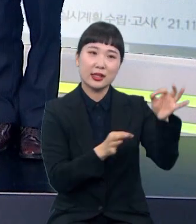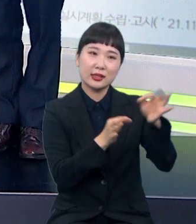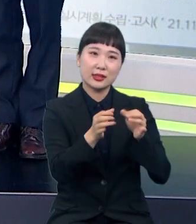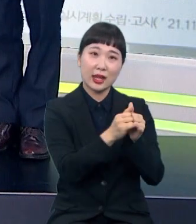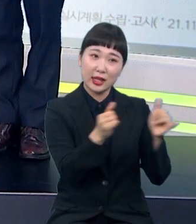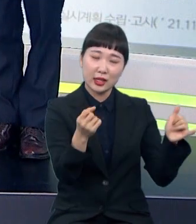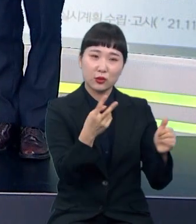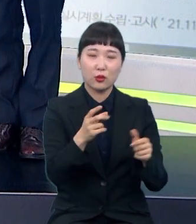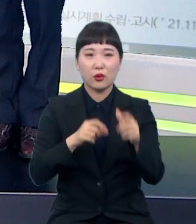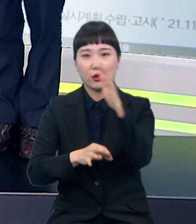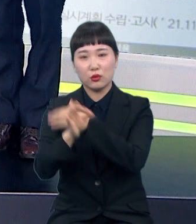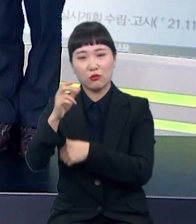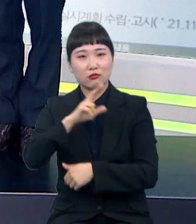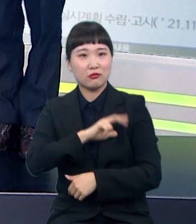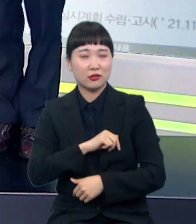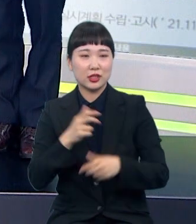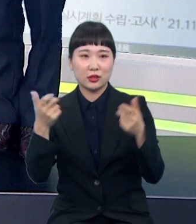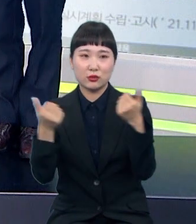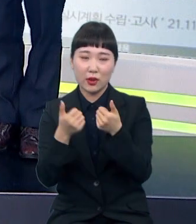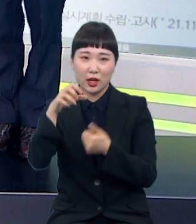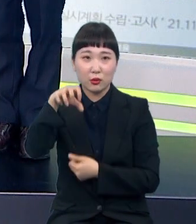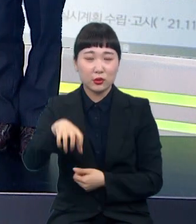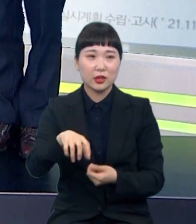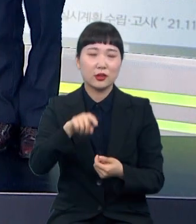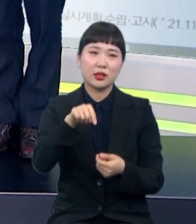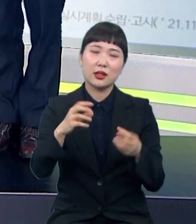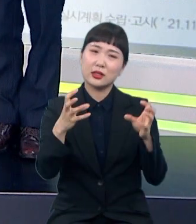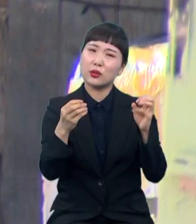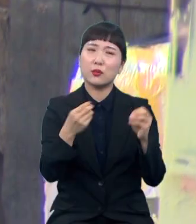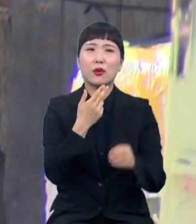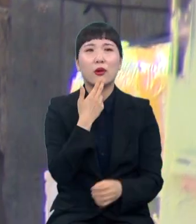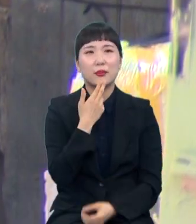일방 추진이라며 반발하고 있습니다. 이형구 기자입니다.